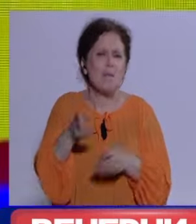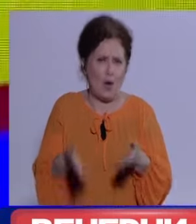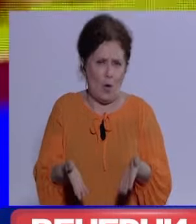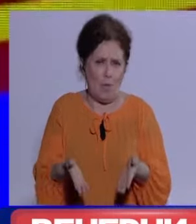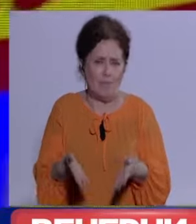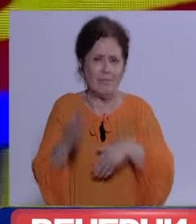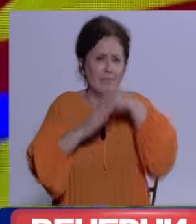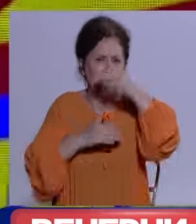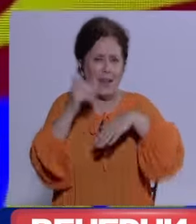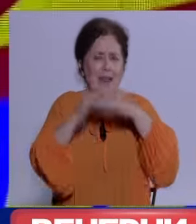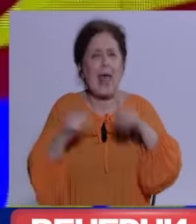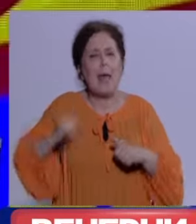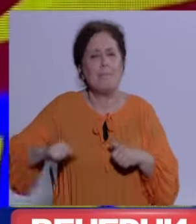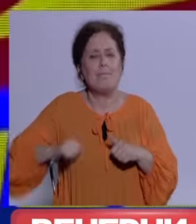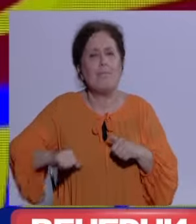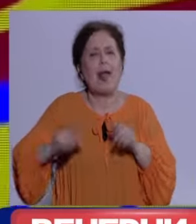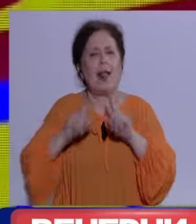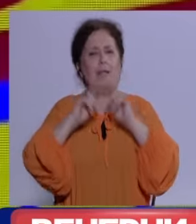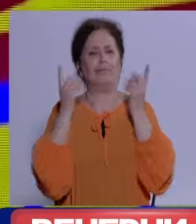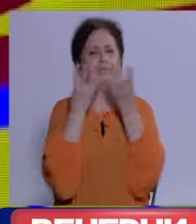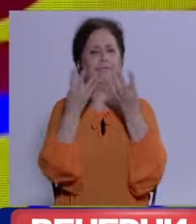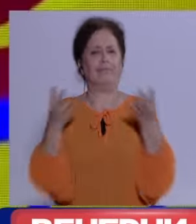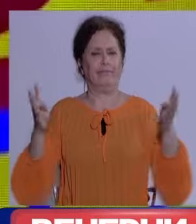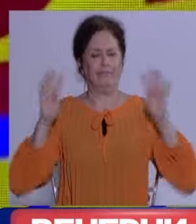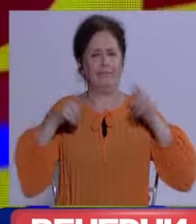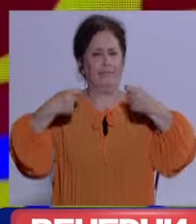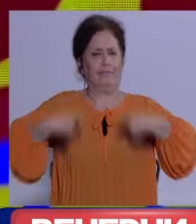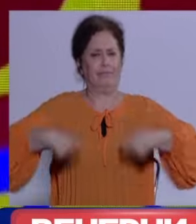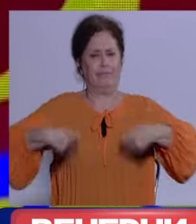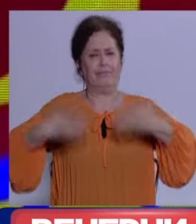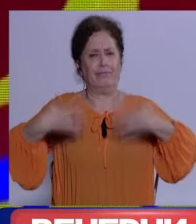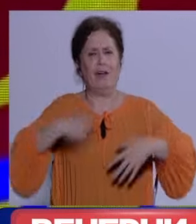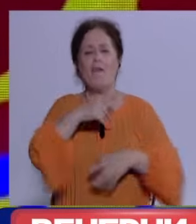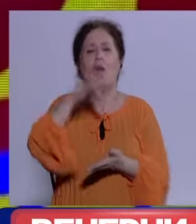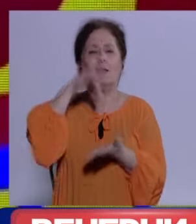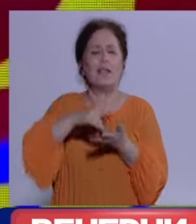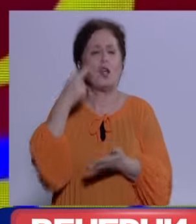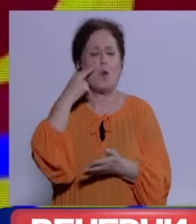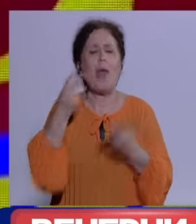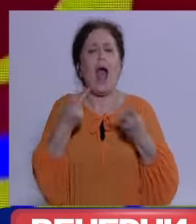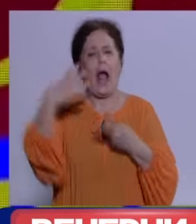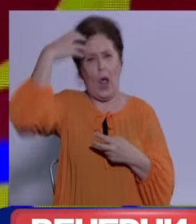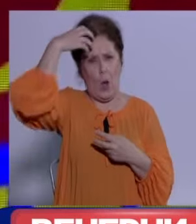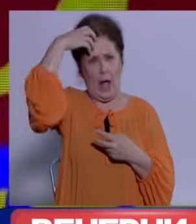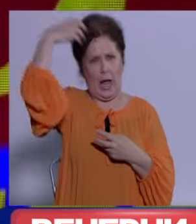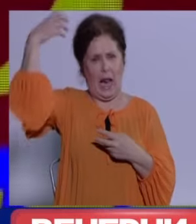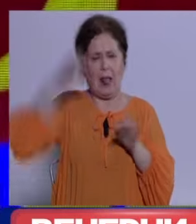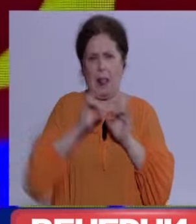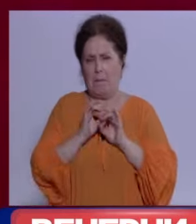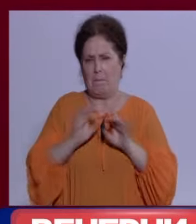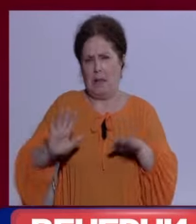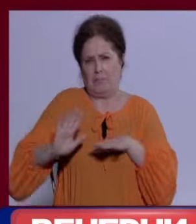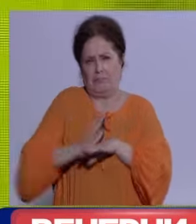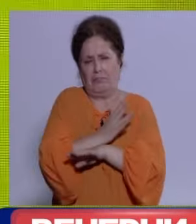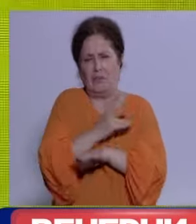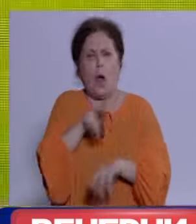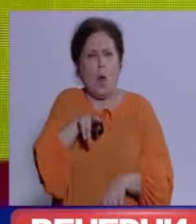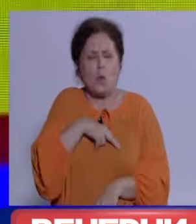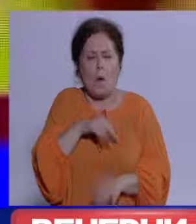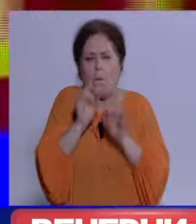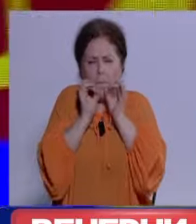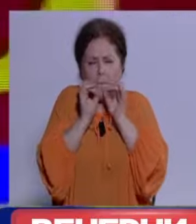што изгради Бел дворец во центарот на Скопје и од таму владеја како кралеви без чувство за одговорност